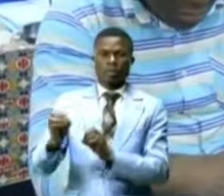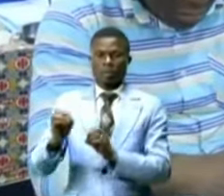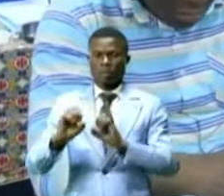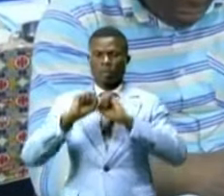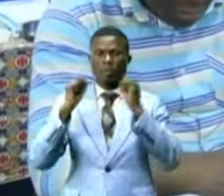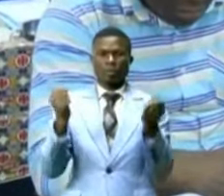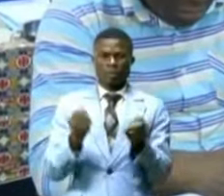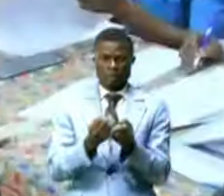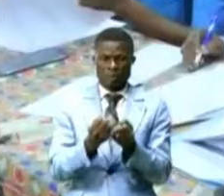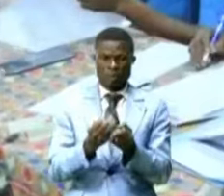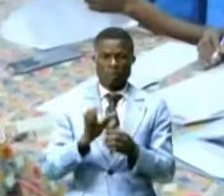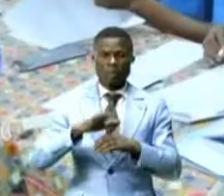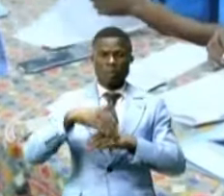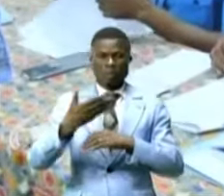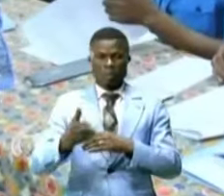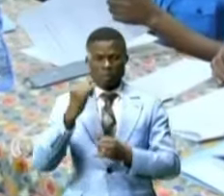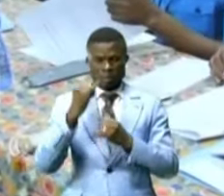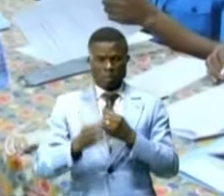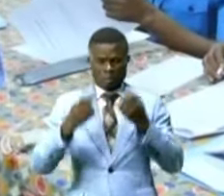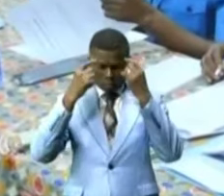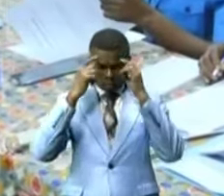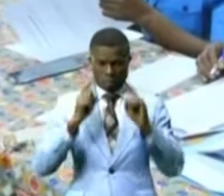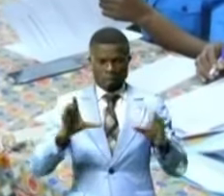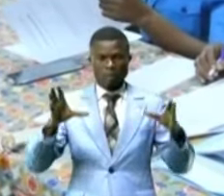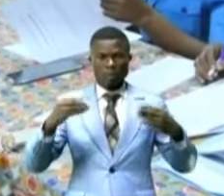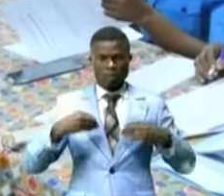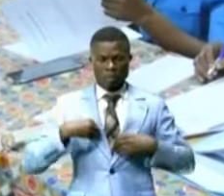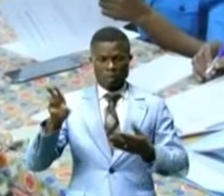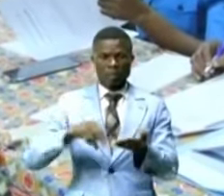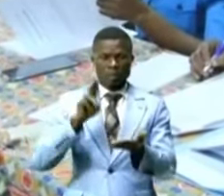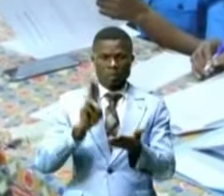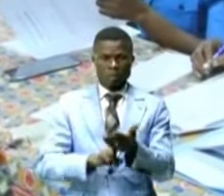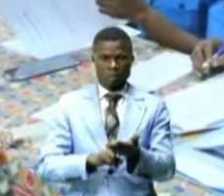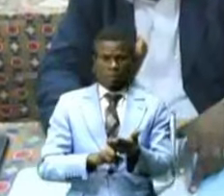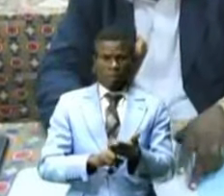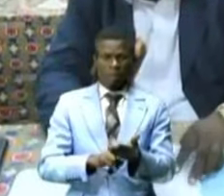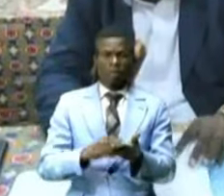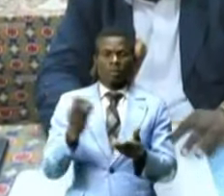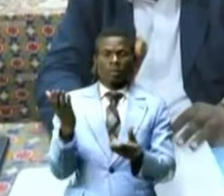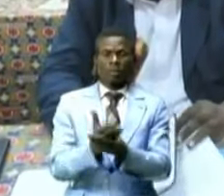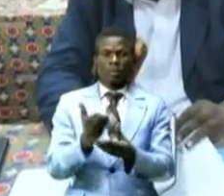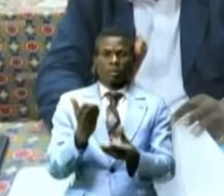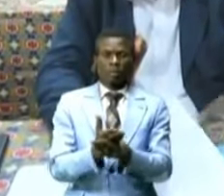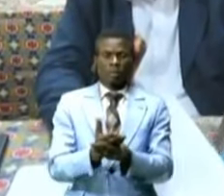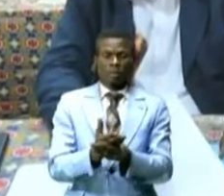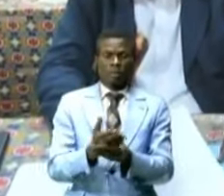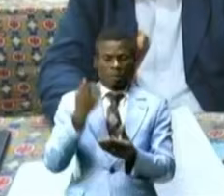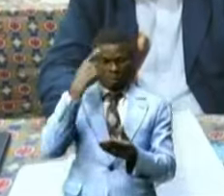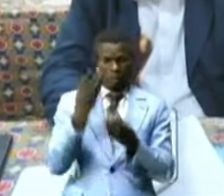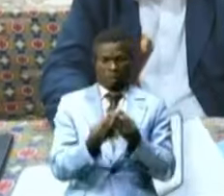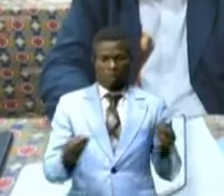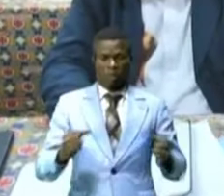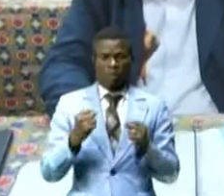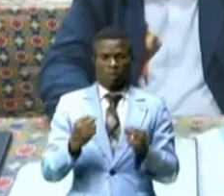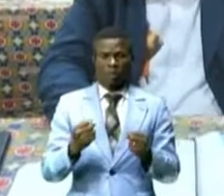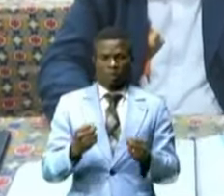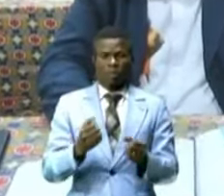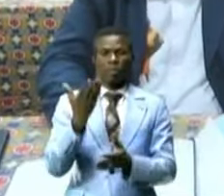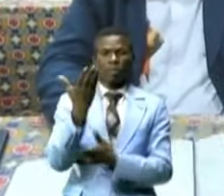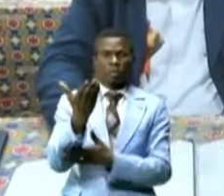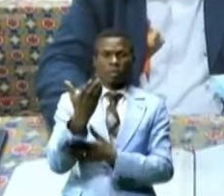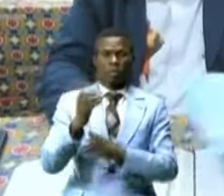se sont finalement mis d'accord par la signature d'un procès verbal sur les pistes de solutions durables aux